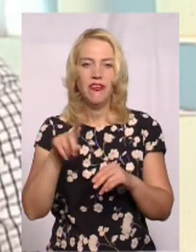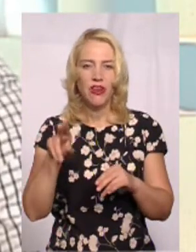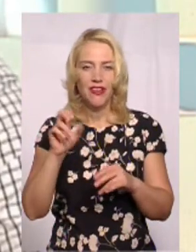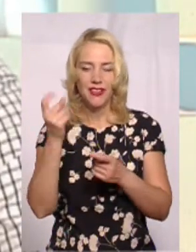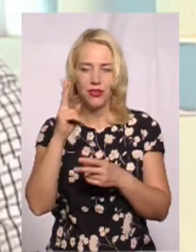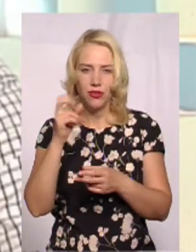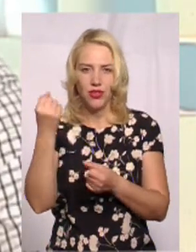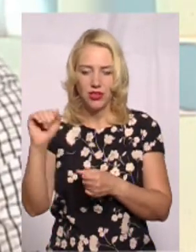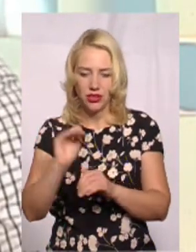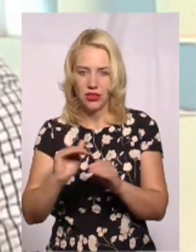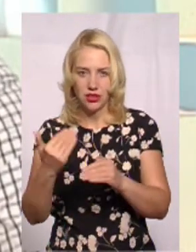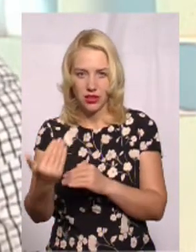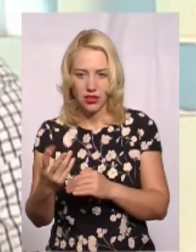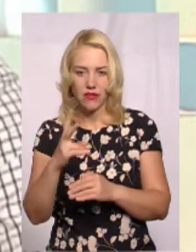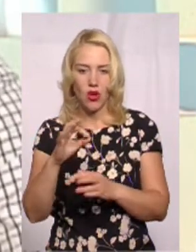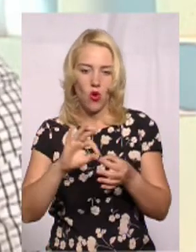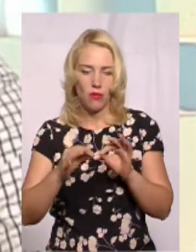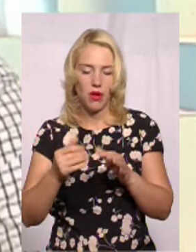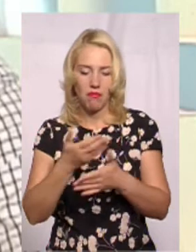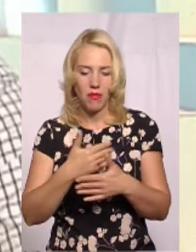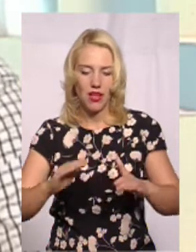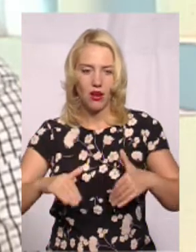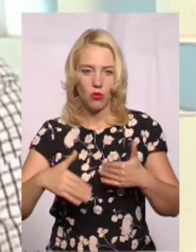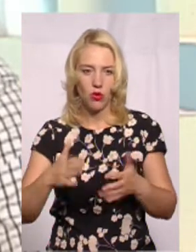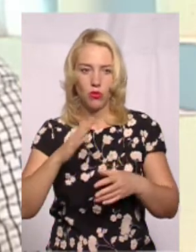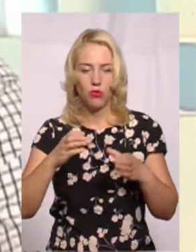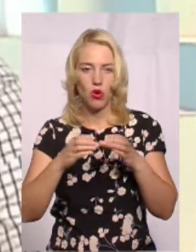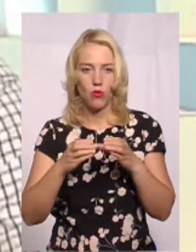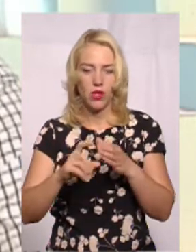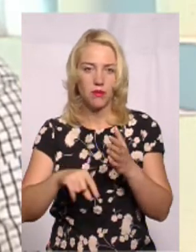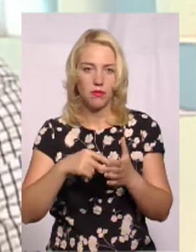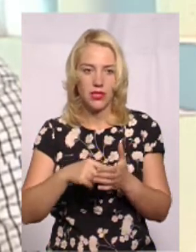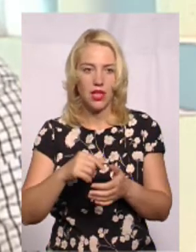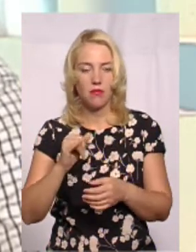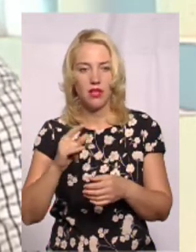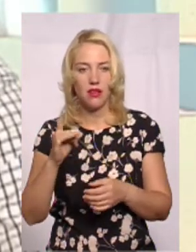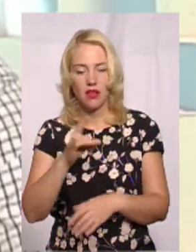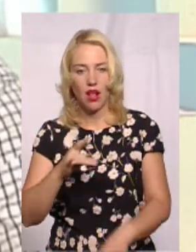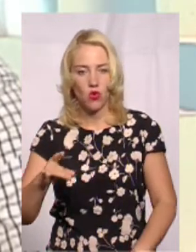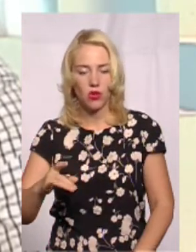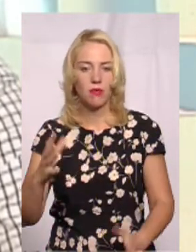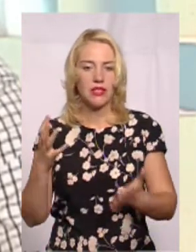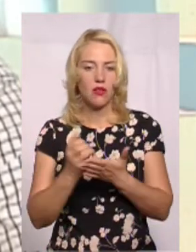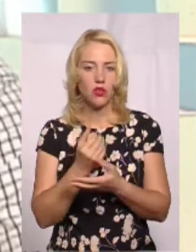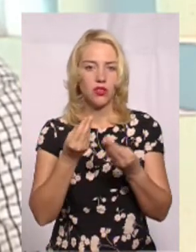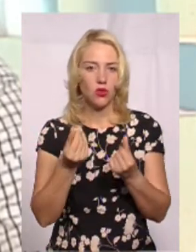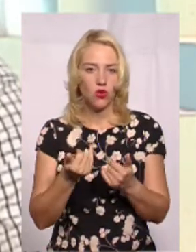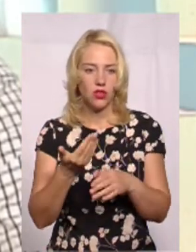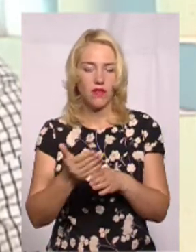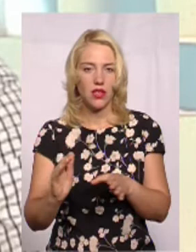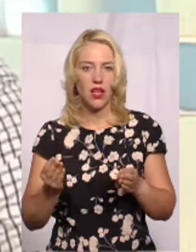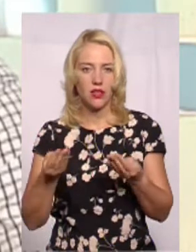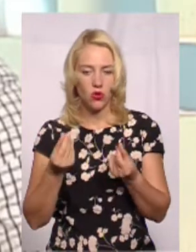працюємо, але ми знову ж таки рекомендуємо на місцях громадам, містам, районам винаходити кошти, виділяти